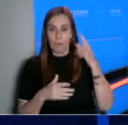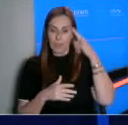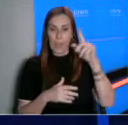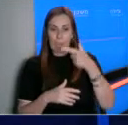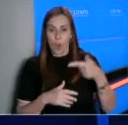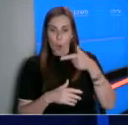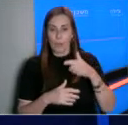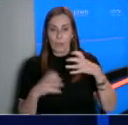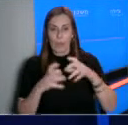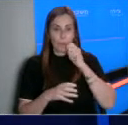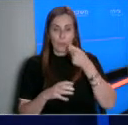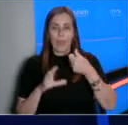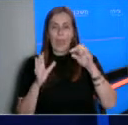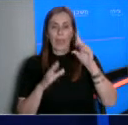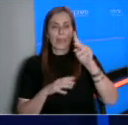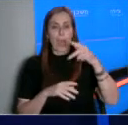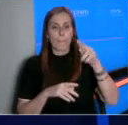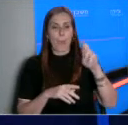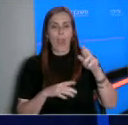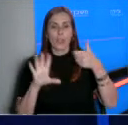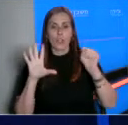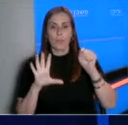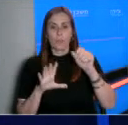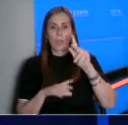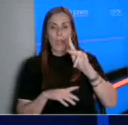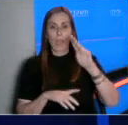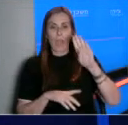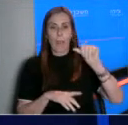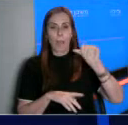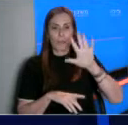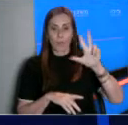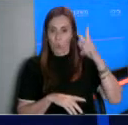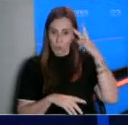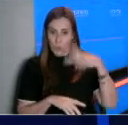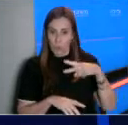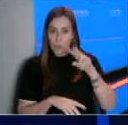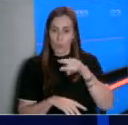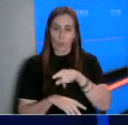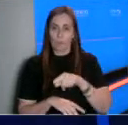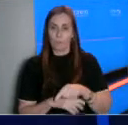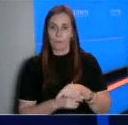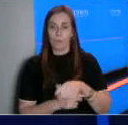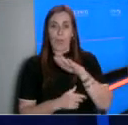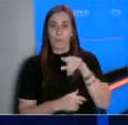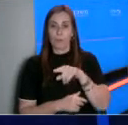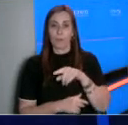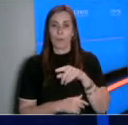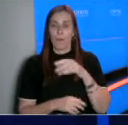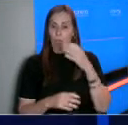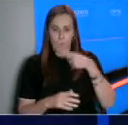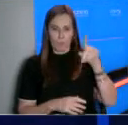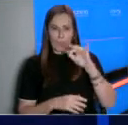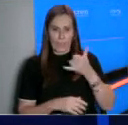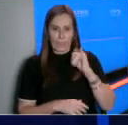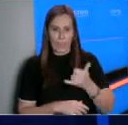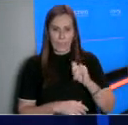גיאוגרפי, נאסף על ידי חיל המודיעין, דפ"ר 60, פרופיל 45, קאבה 53. עכשיו, להבנתי... יש להם. יפה. הילדים האלה עומדים בכל תנאי הסף. רגע,